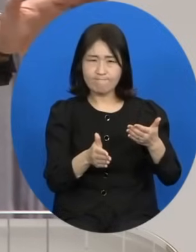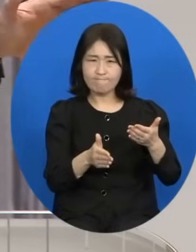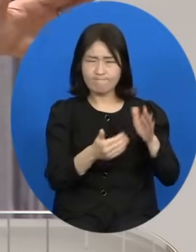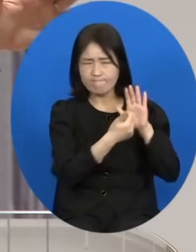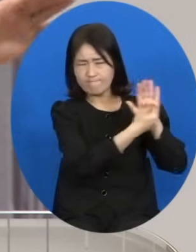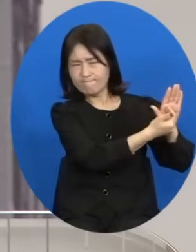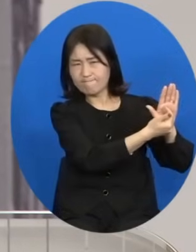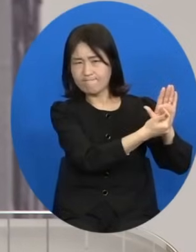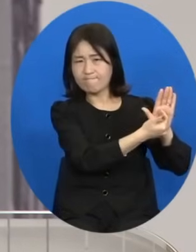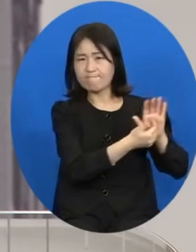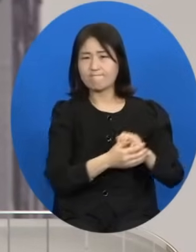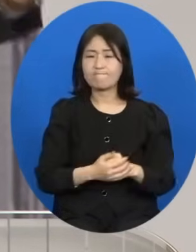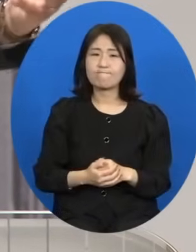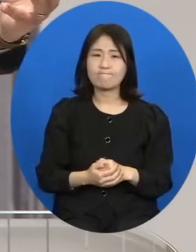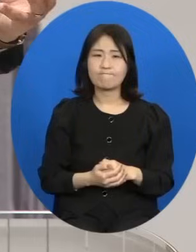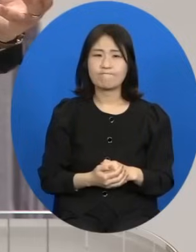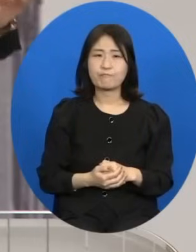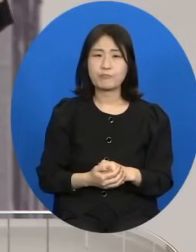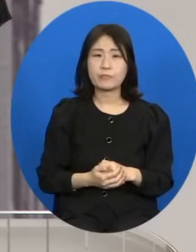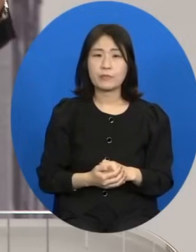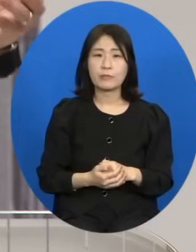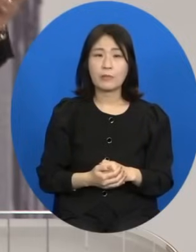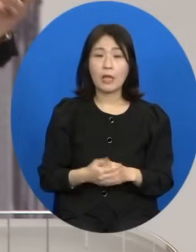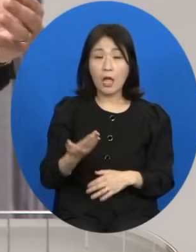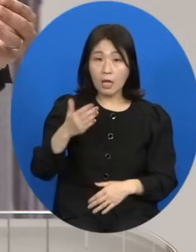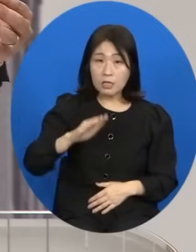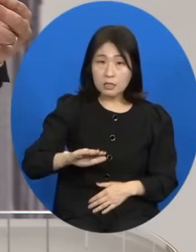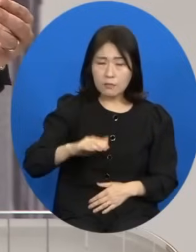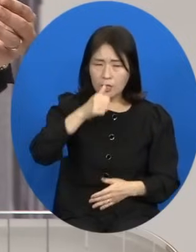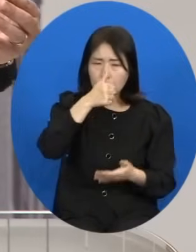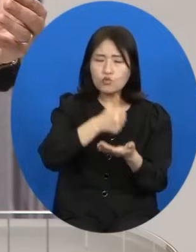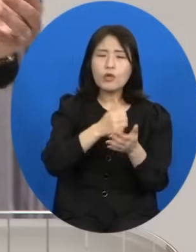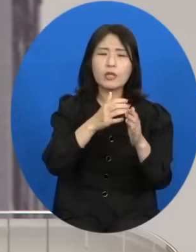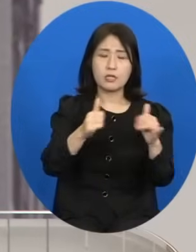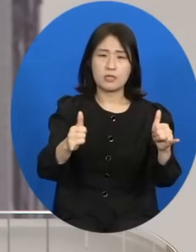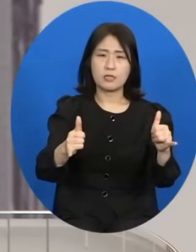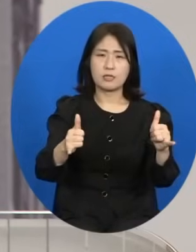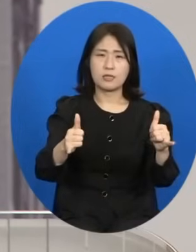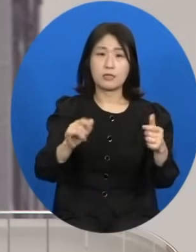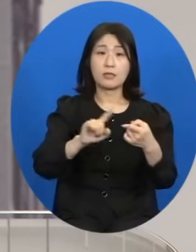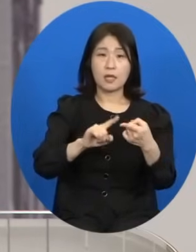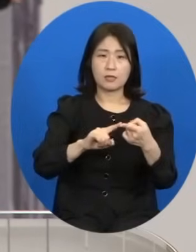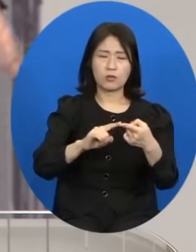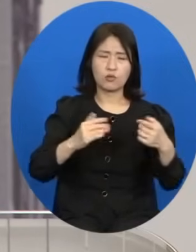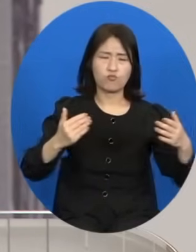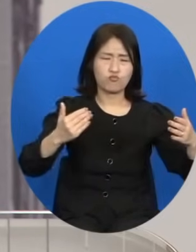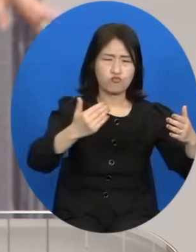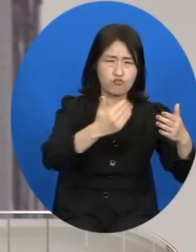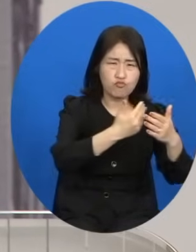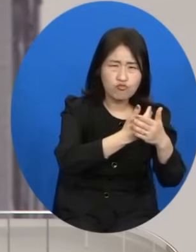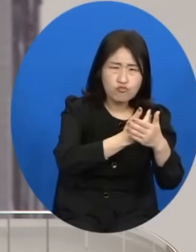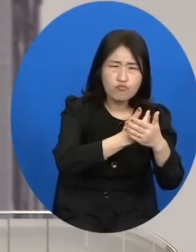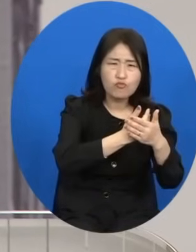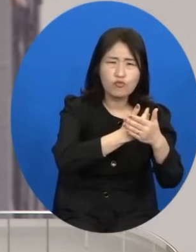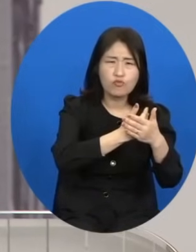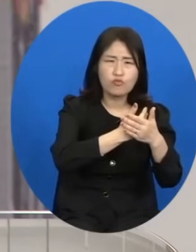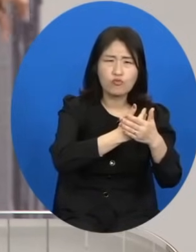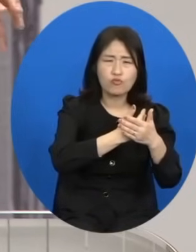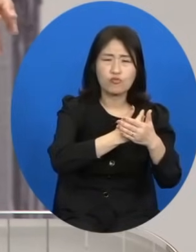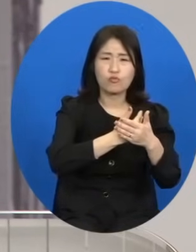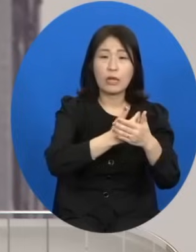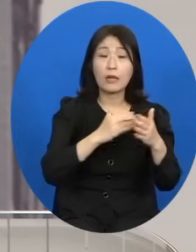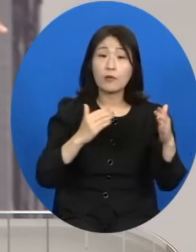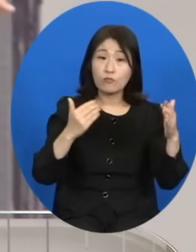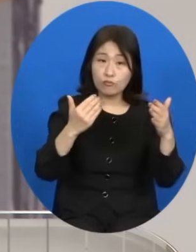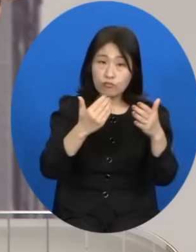닦죠 그렇지만 그 죄인들 예를 들면 누가 살 왕도 잖아요 왕이시여 이런 재앙이 왕에게 일어나지 않기를